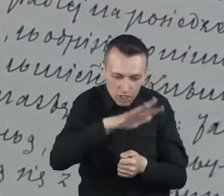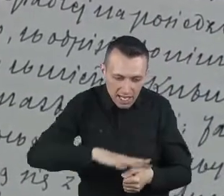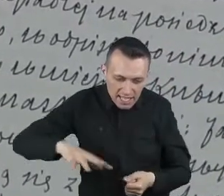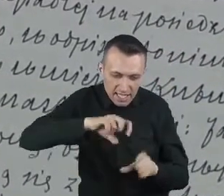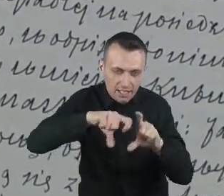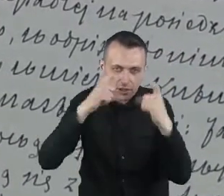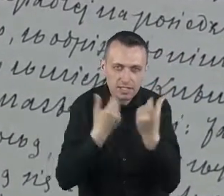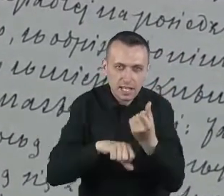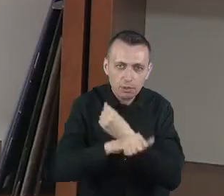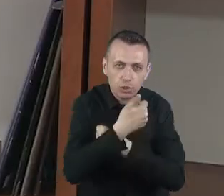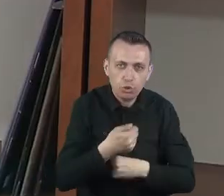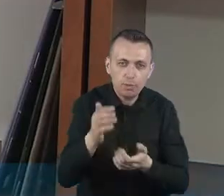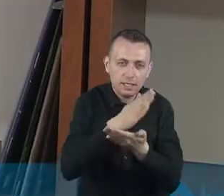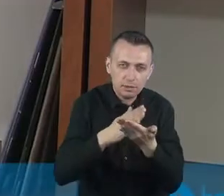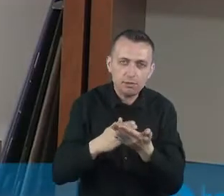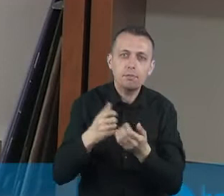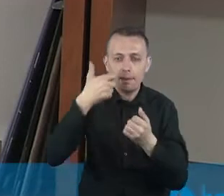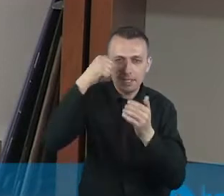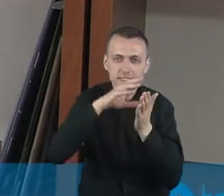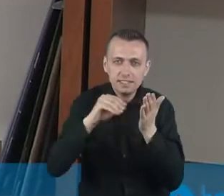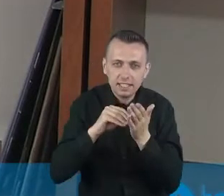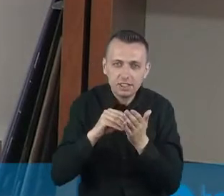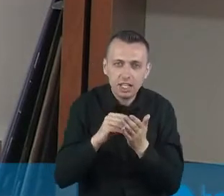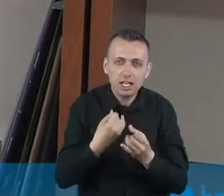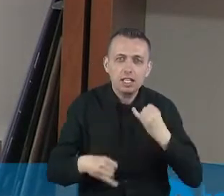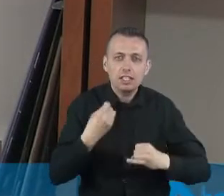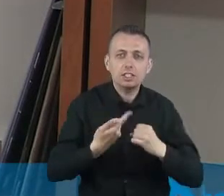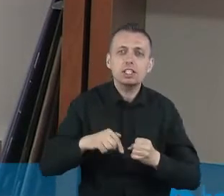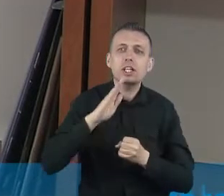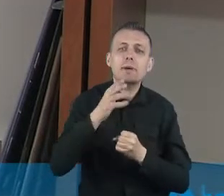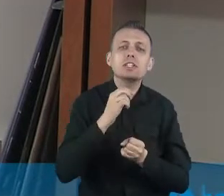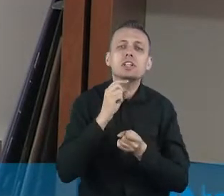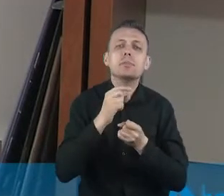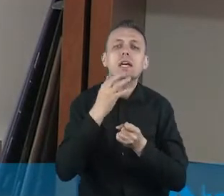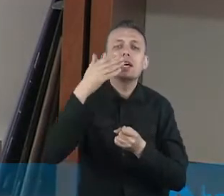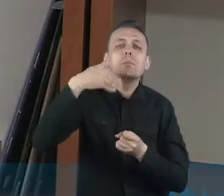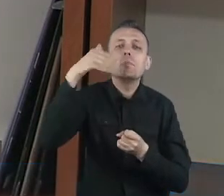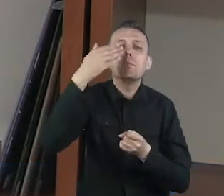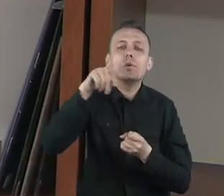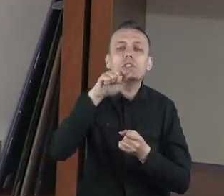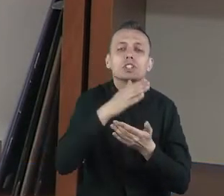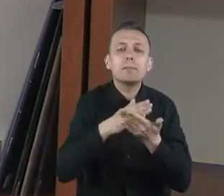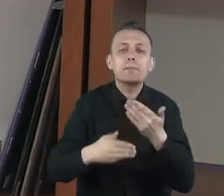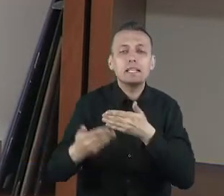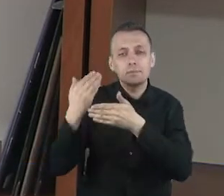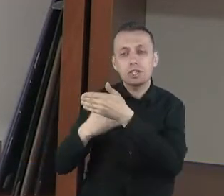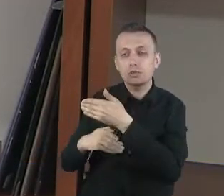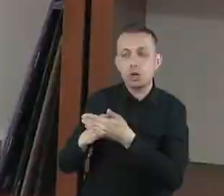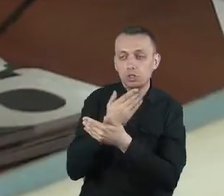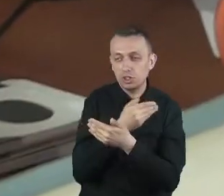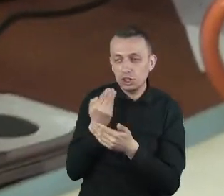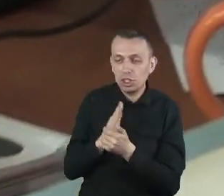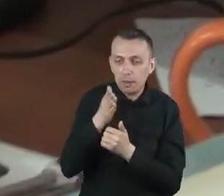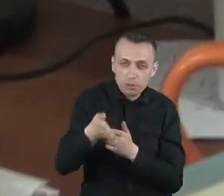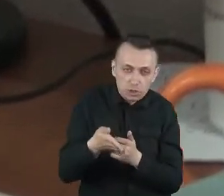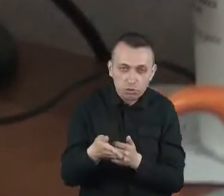czy map w formie cyfrowej. Jeśli my nie będziemy tego robić, nie będziemy uświadamiać, że bez przeszłości